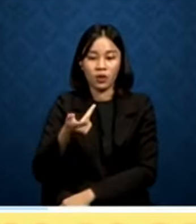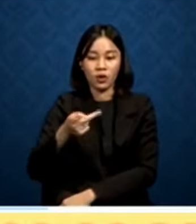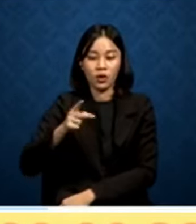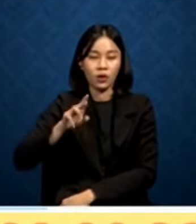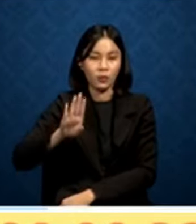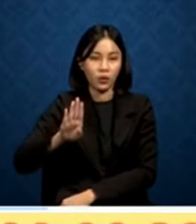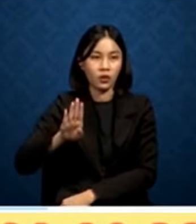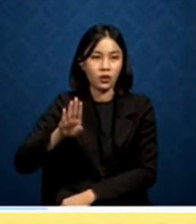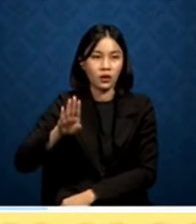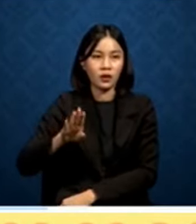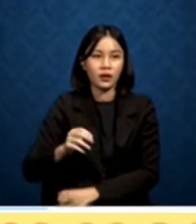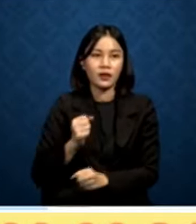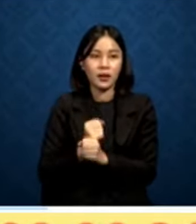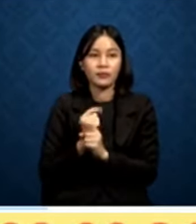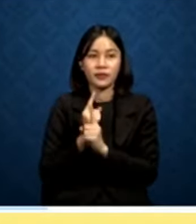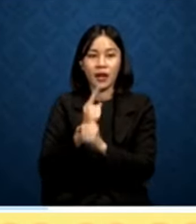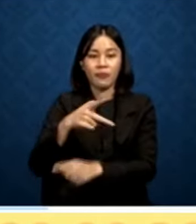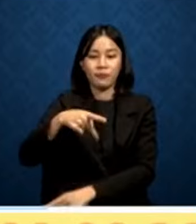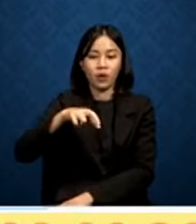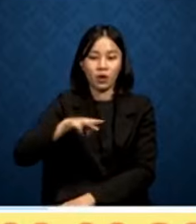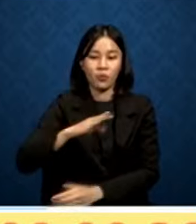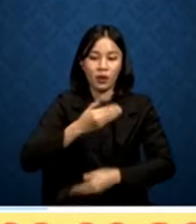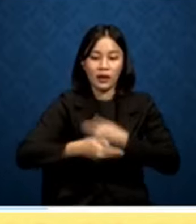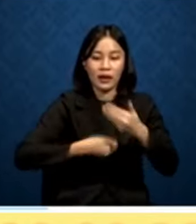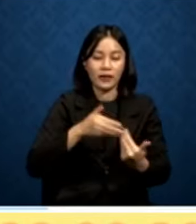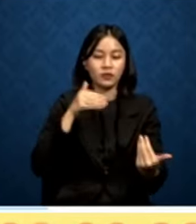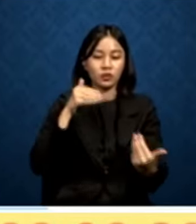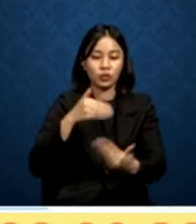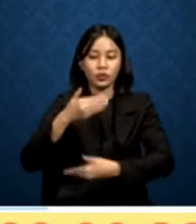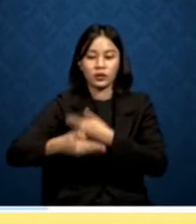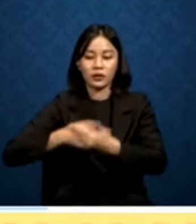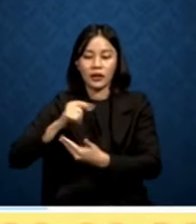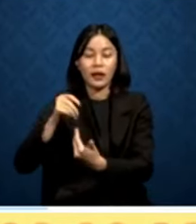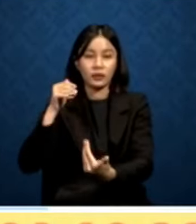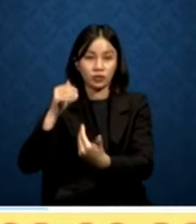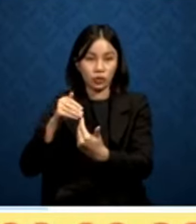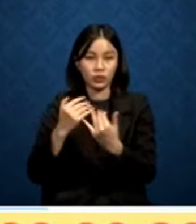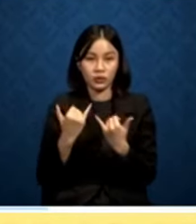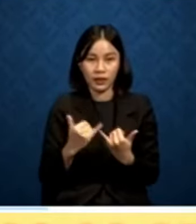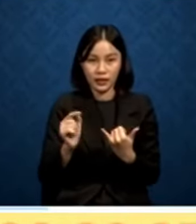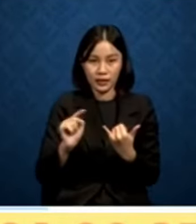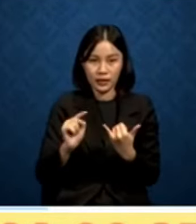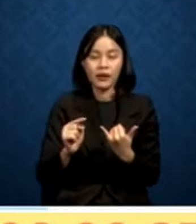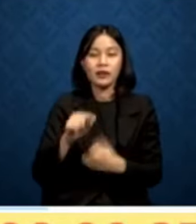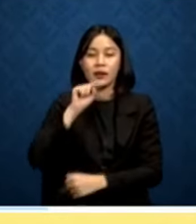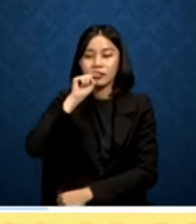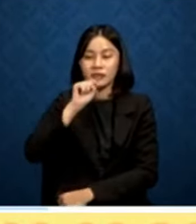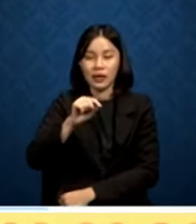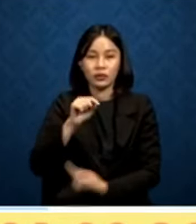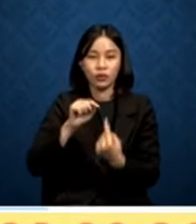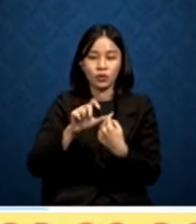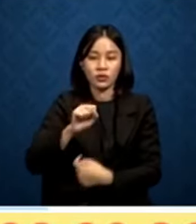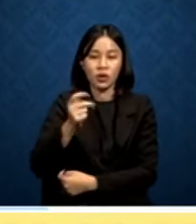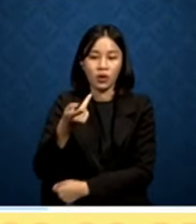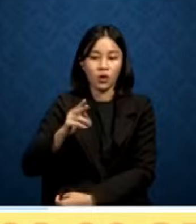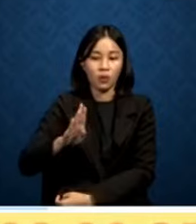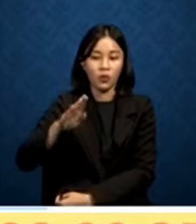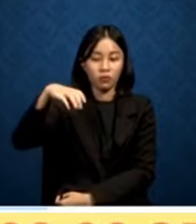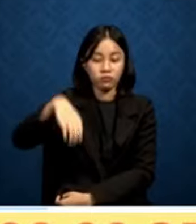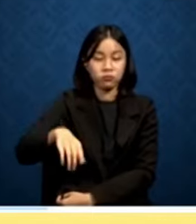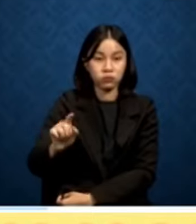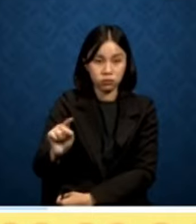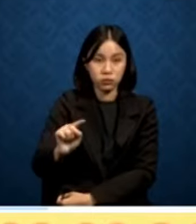อพอร zabอขายตงตลดแบบตรงนะคะเรื่องต้นดีชนไดสั่งการให้ทางโขอบอรเองได้ engineering